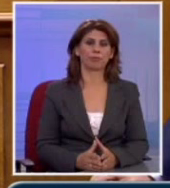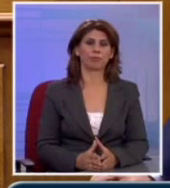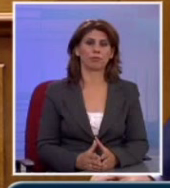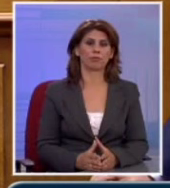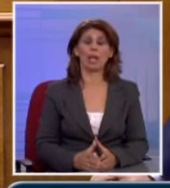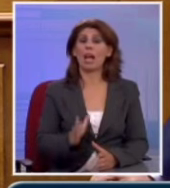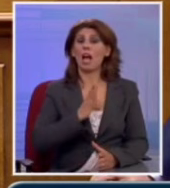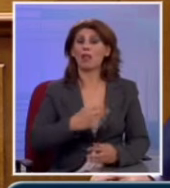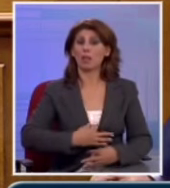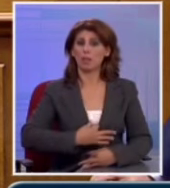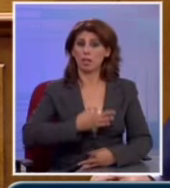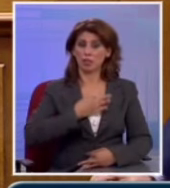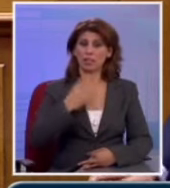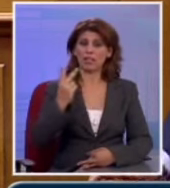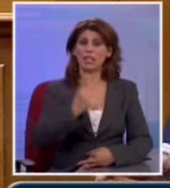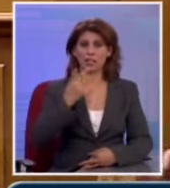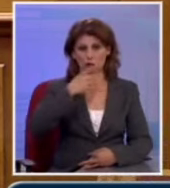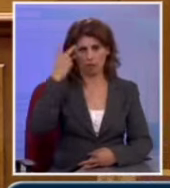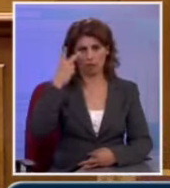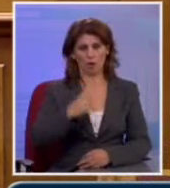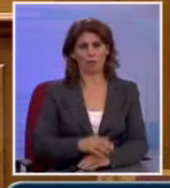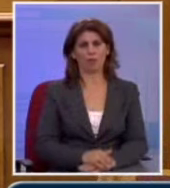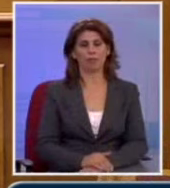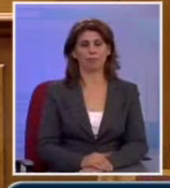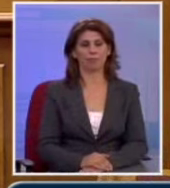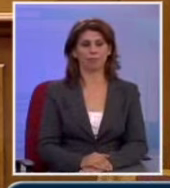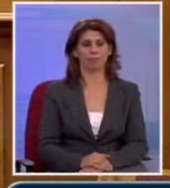την ανθρώπινη αξιοπρέπεια και τα κοινωνικά δικαιώματα.